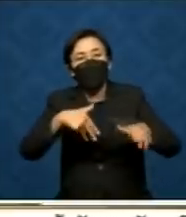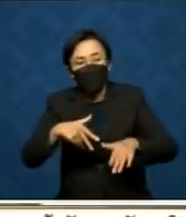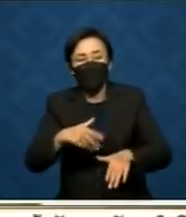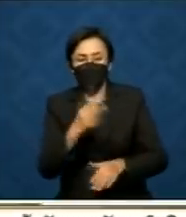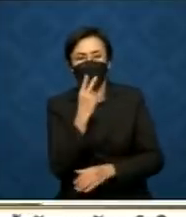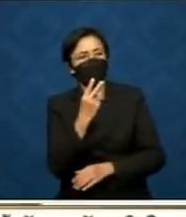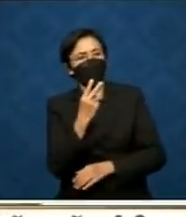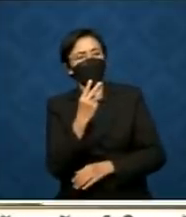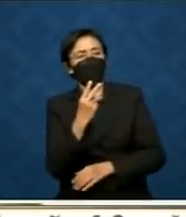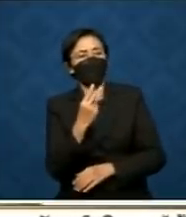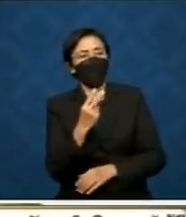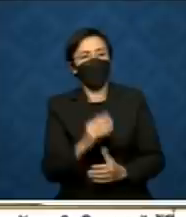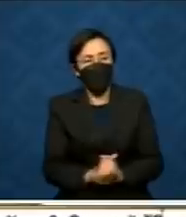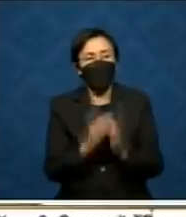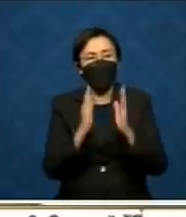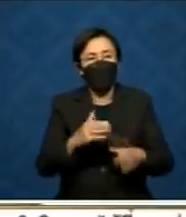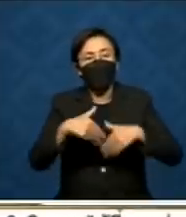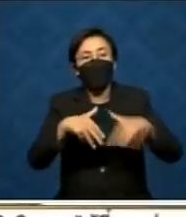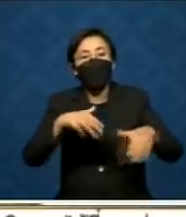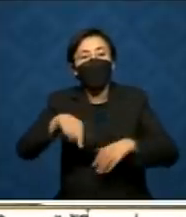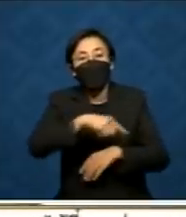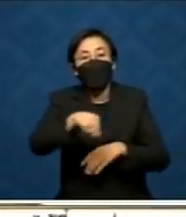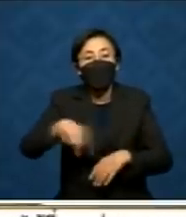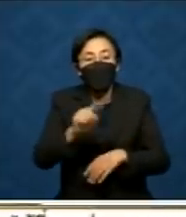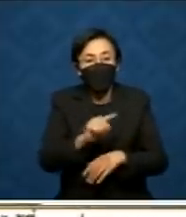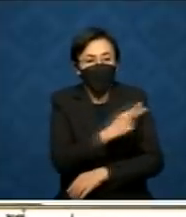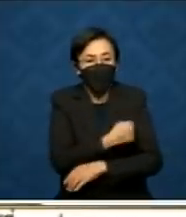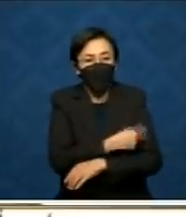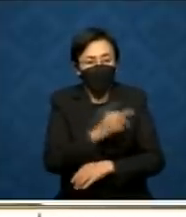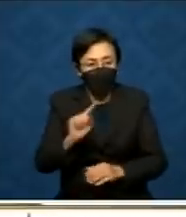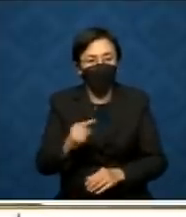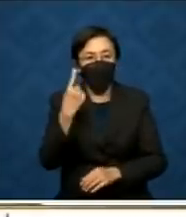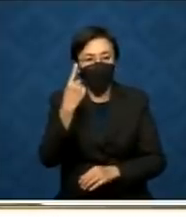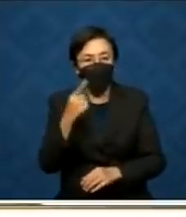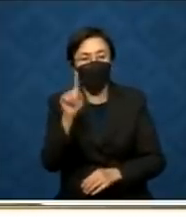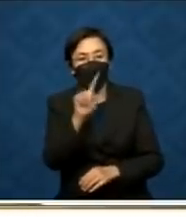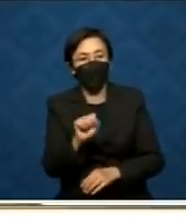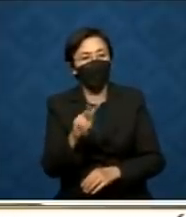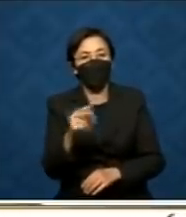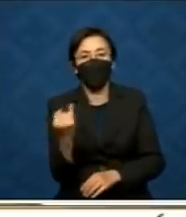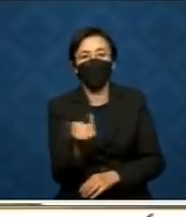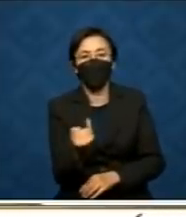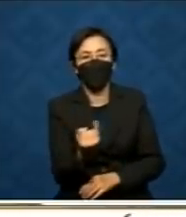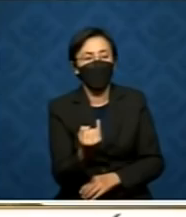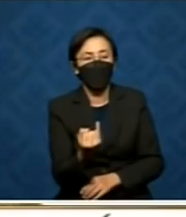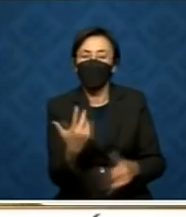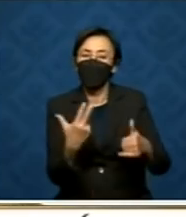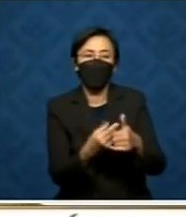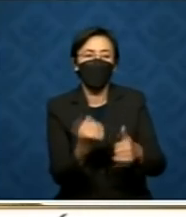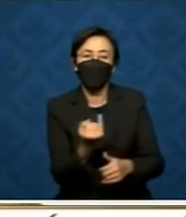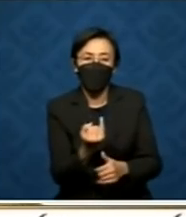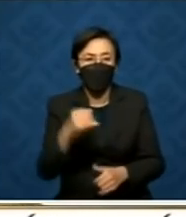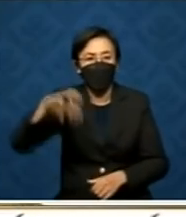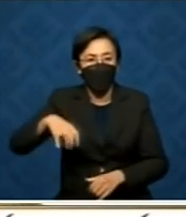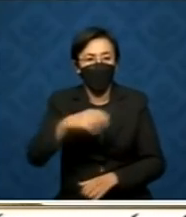ชาวบ้านนะไอ้ไปพาชาวบ้านตื่นขึ้นหมอนะชิโน่แบบไม่มีคุณภาพพบกับฟิว H